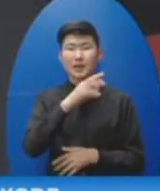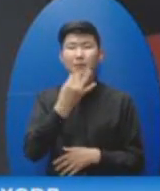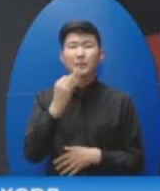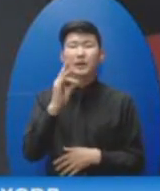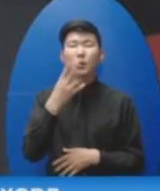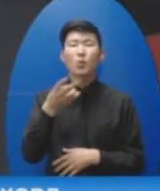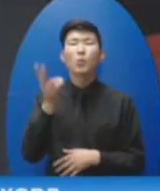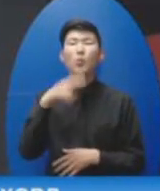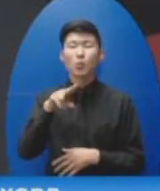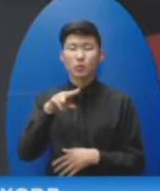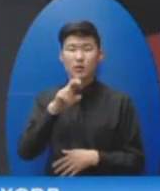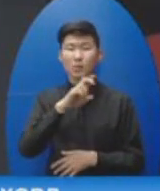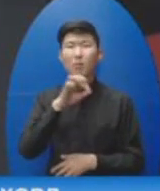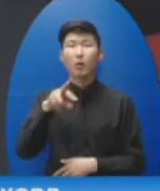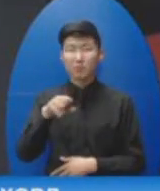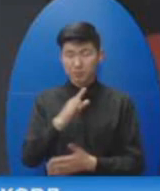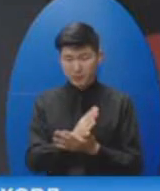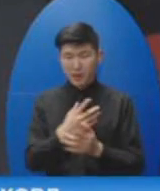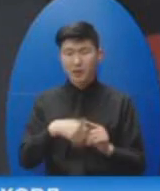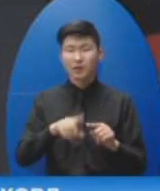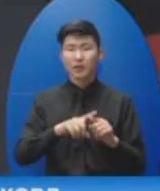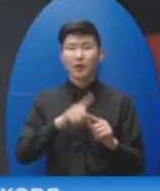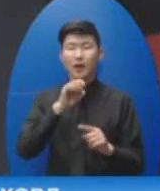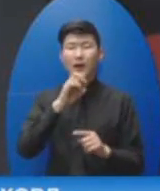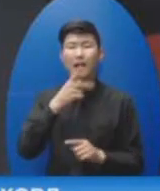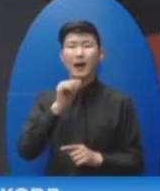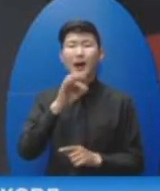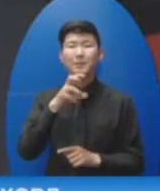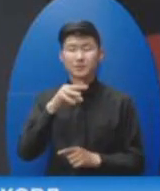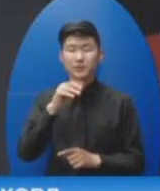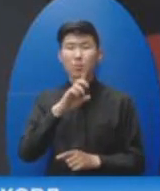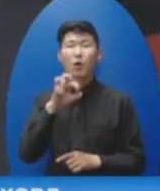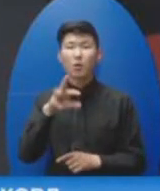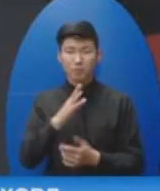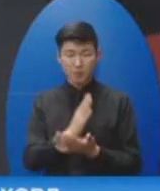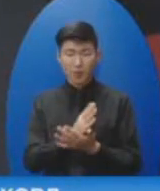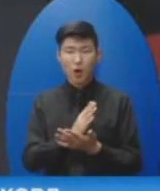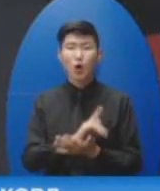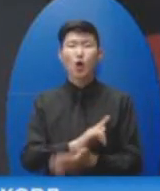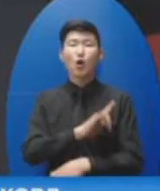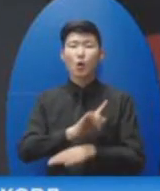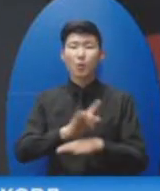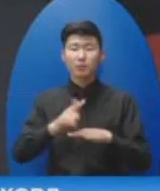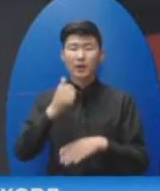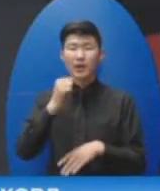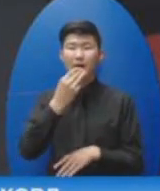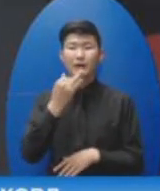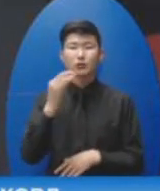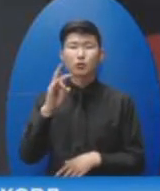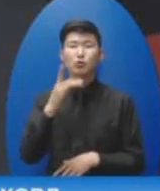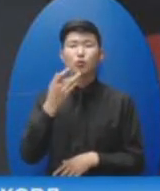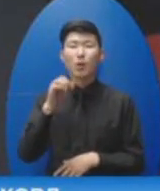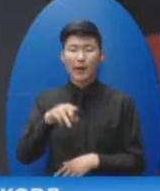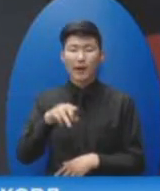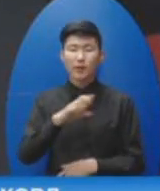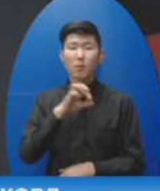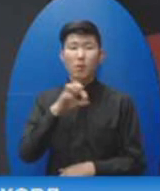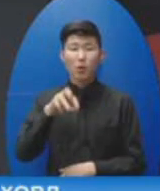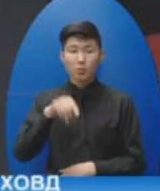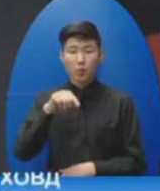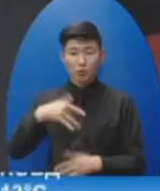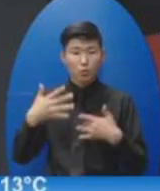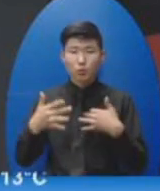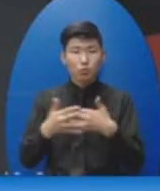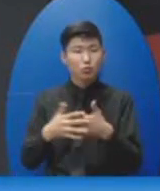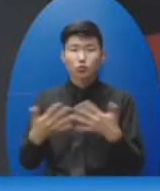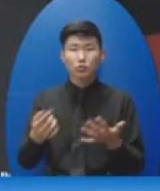байна. За мөн одоо ханг мандал бомб байж байна. За өмнө нь аймгийн одоо гашин сухайд бомб байж байна. Одоо хүртэл одоо бид нар бүгдний